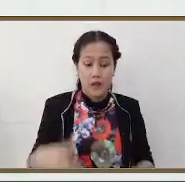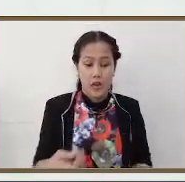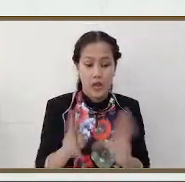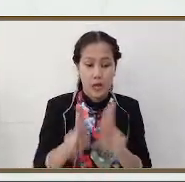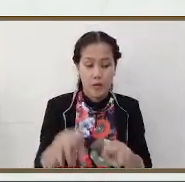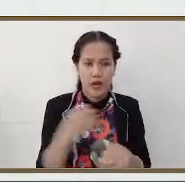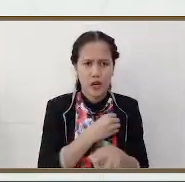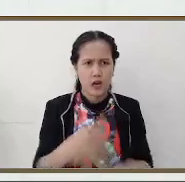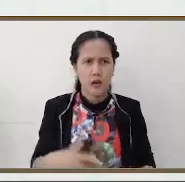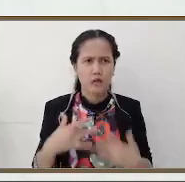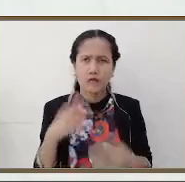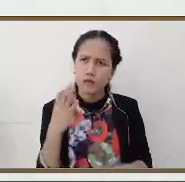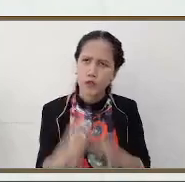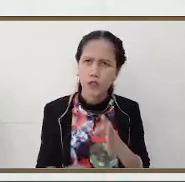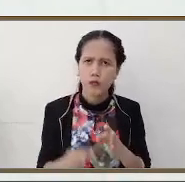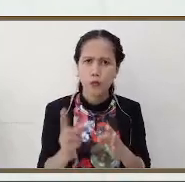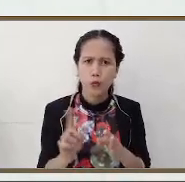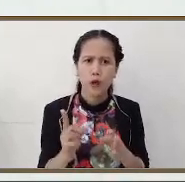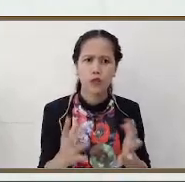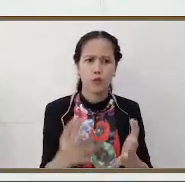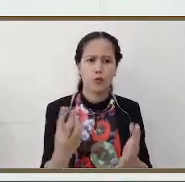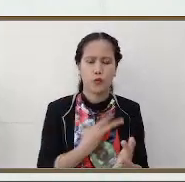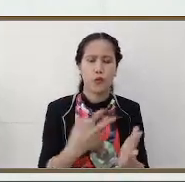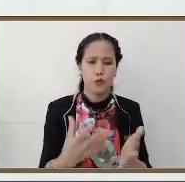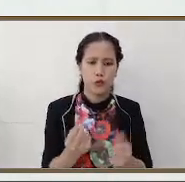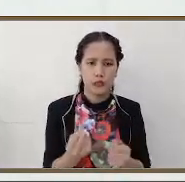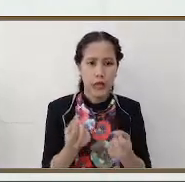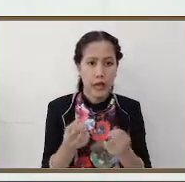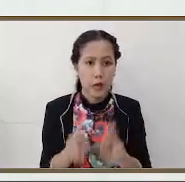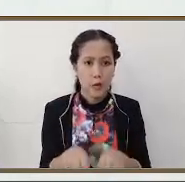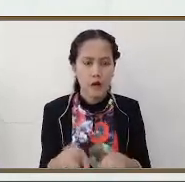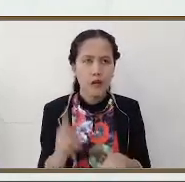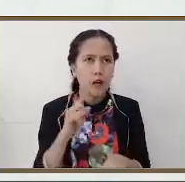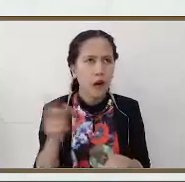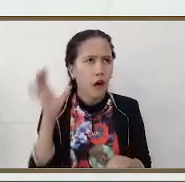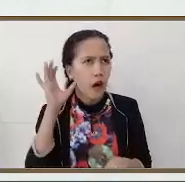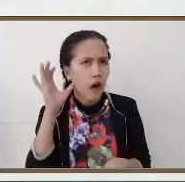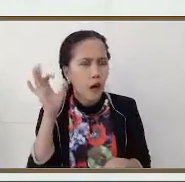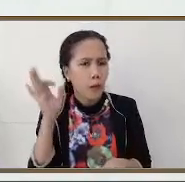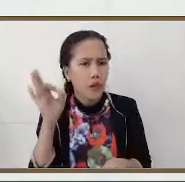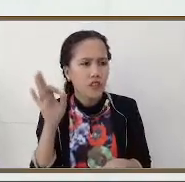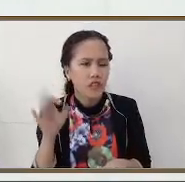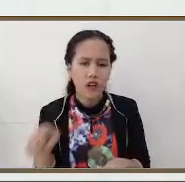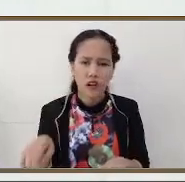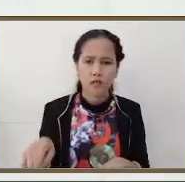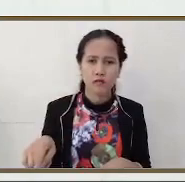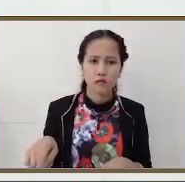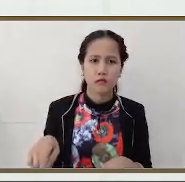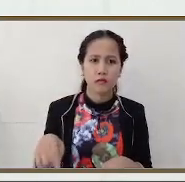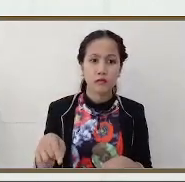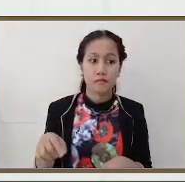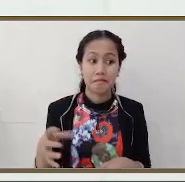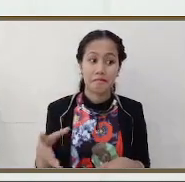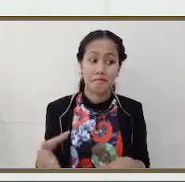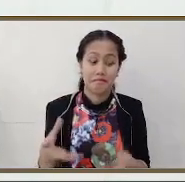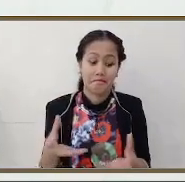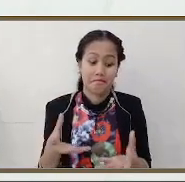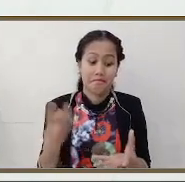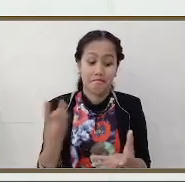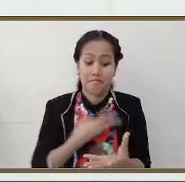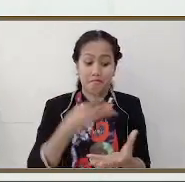ang nasusunod at may sinabi na sa pulpito mula sa ating mahal na pastor, ang Panginoon, we're omitting something.